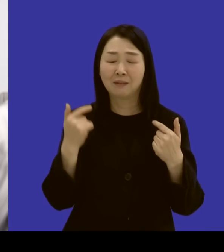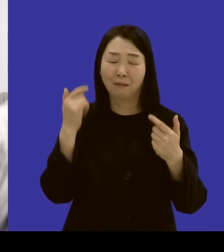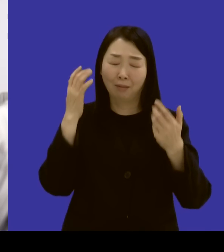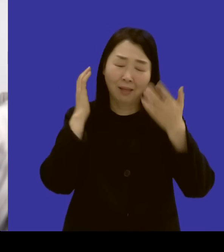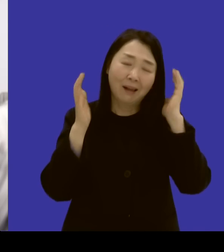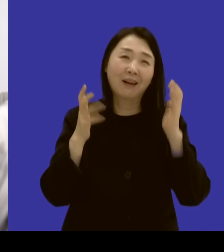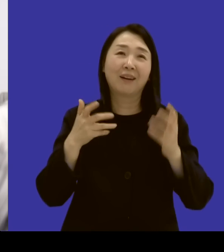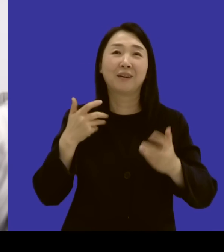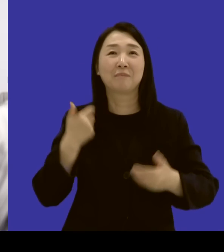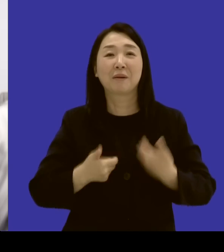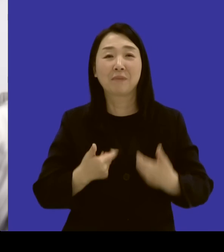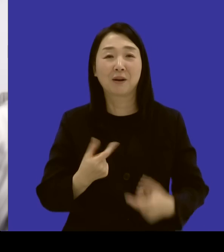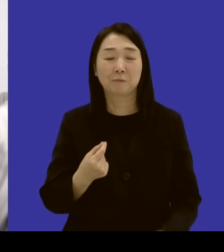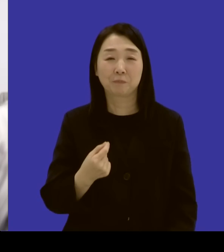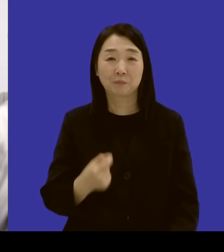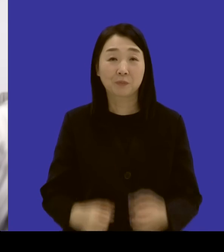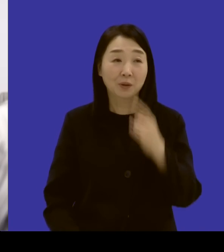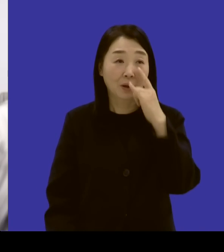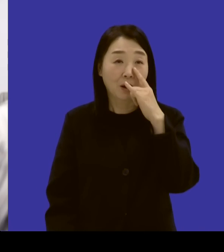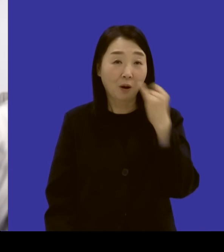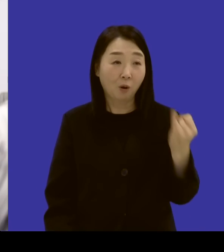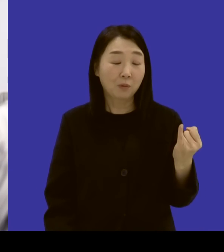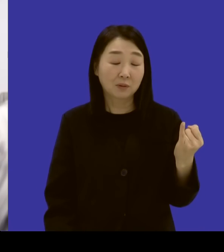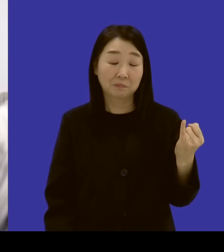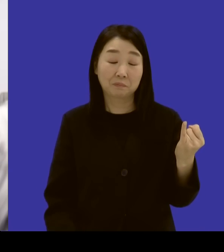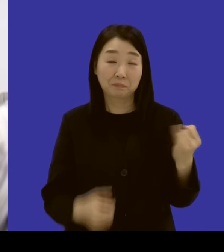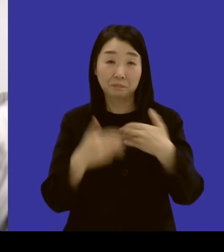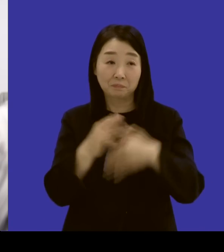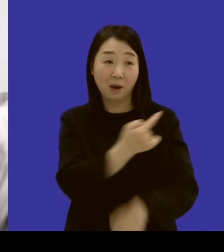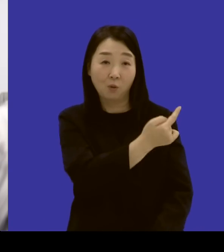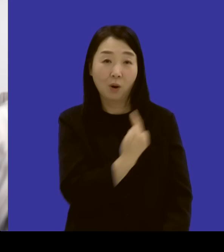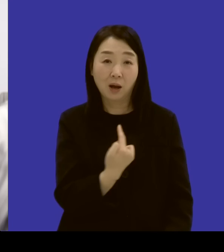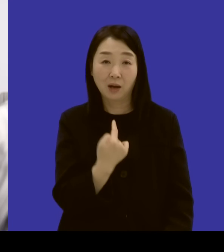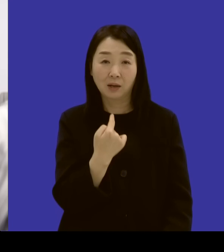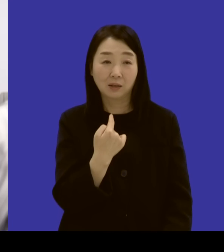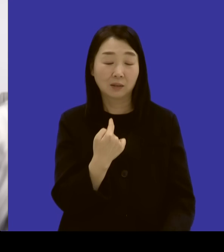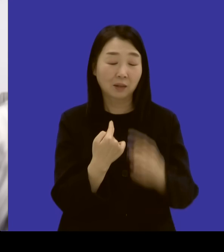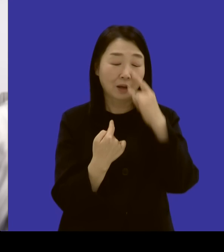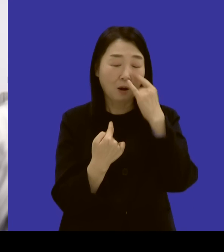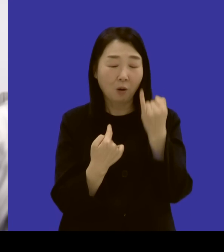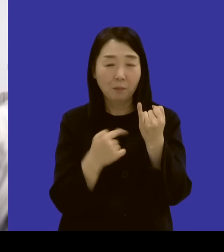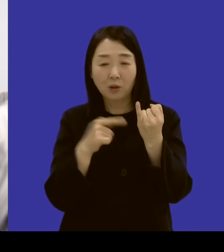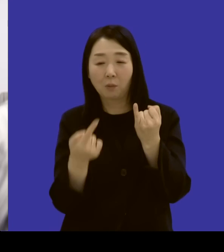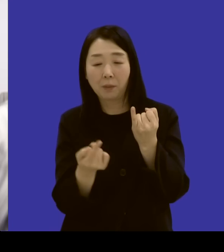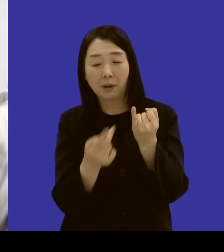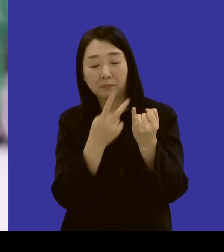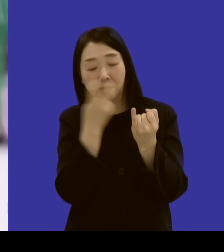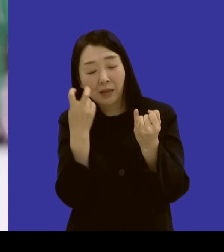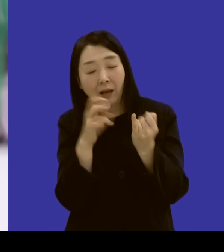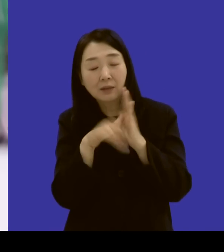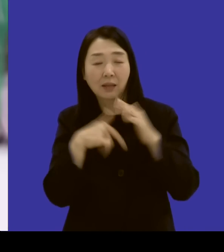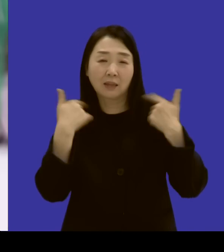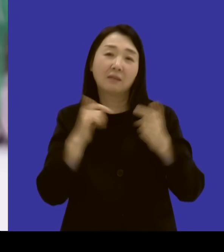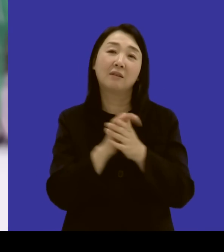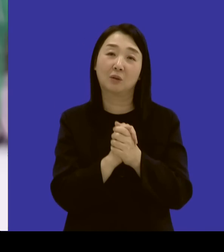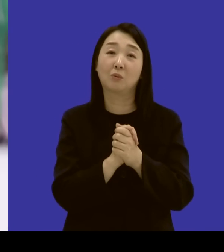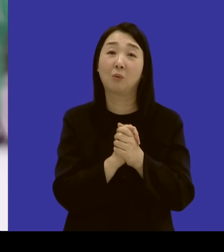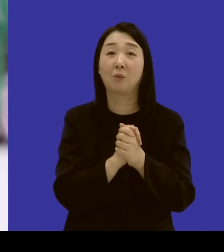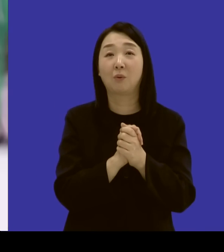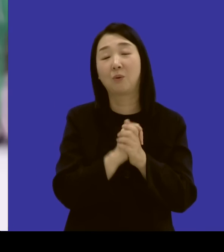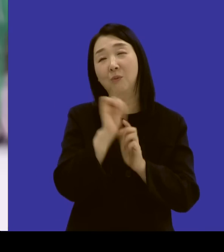그냥 안방에 들어오시면 밤새도록 제가 어머니 옆에서 자면 그냥 계속 일어나셔서 기도를 하시는 거예요. 그래서